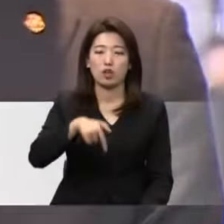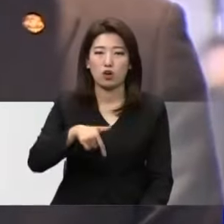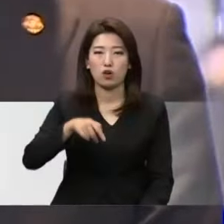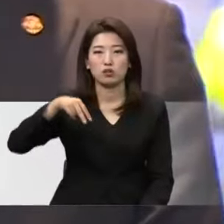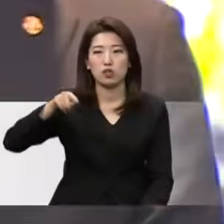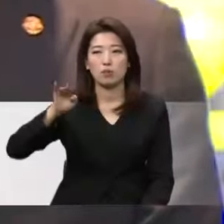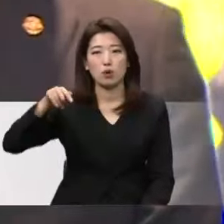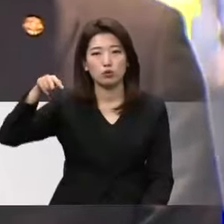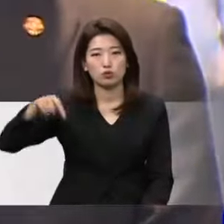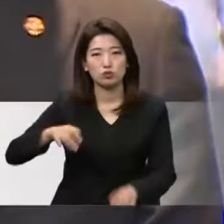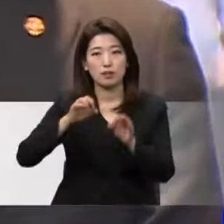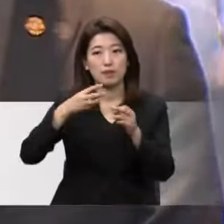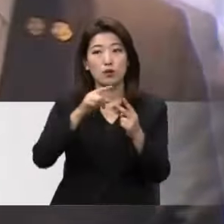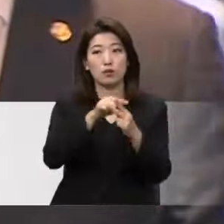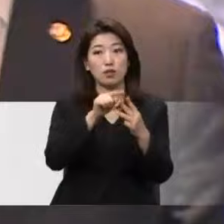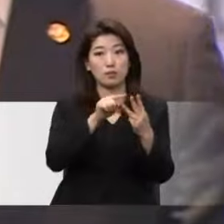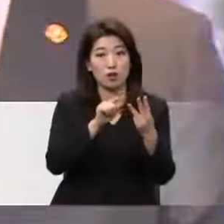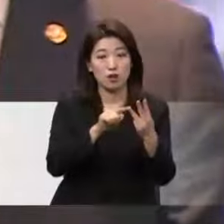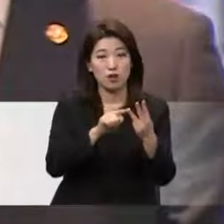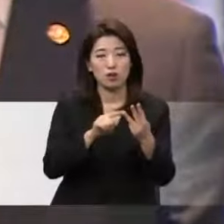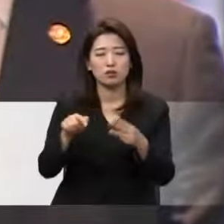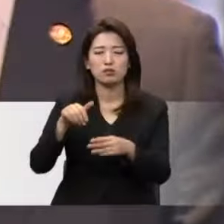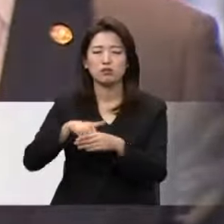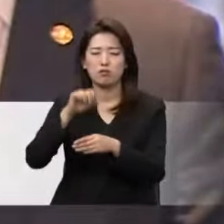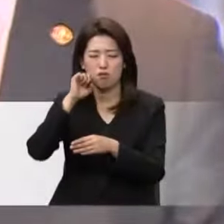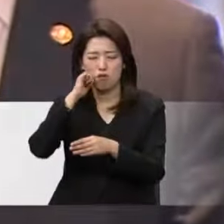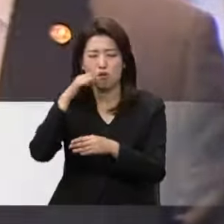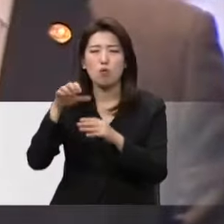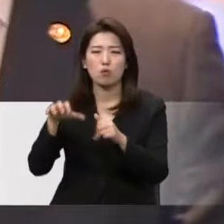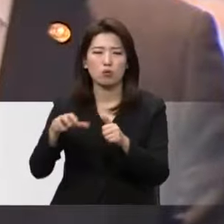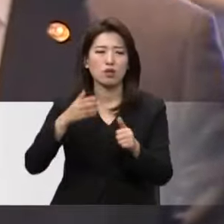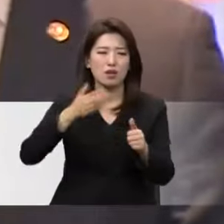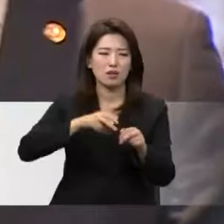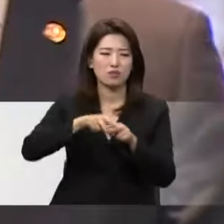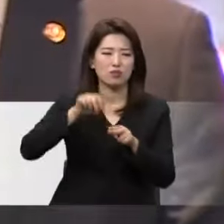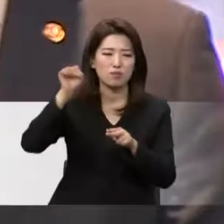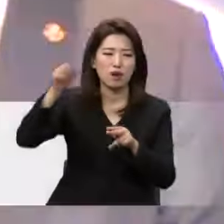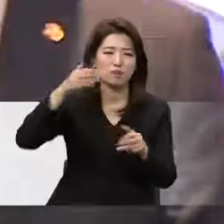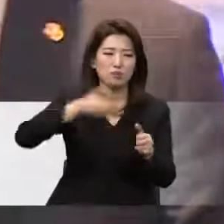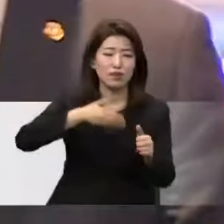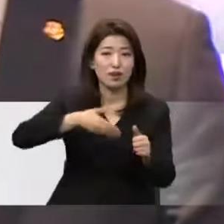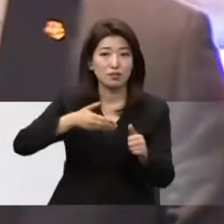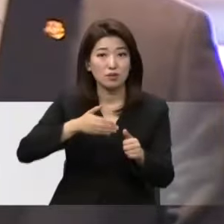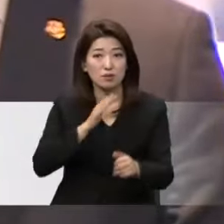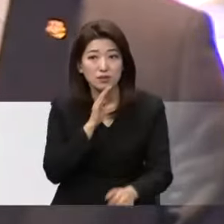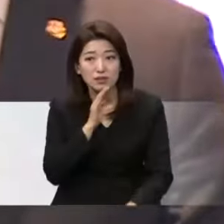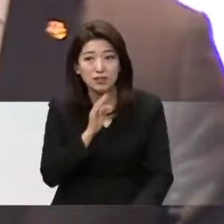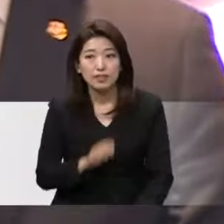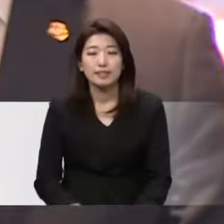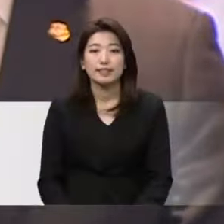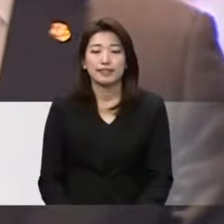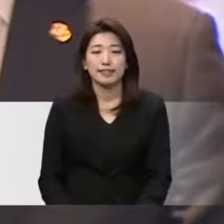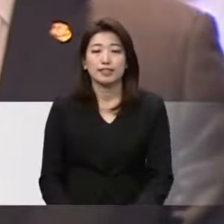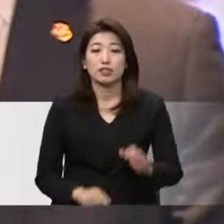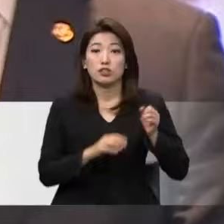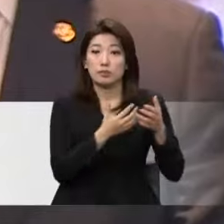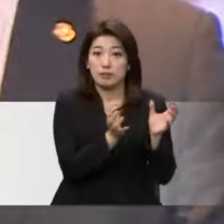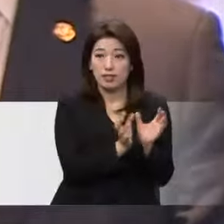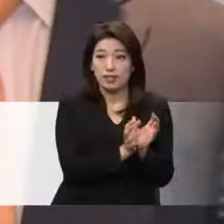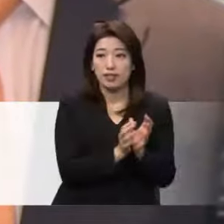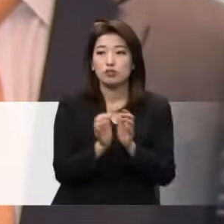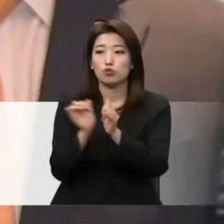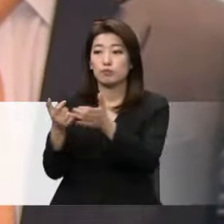험지에 출마하라고 우리 당이 국민을 위해서 거 승리하기 위해서는 손민구 사와 헌신이